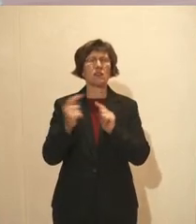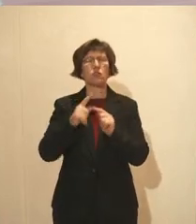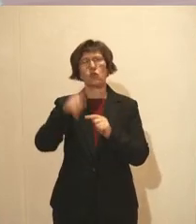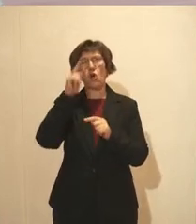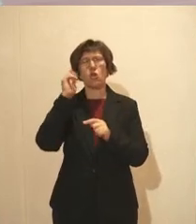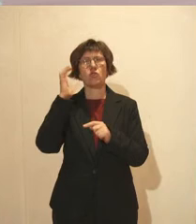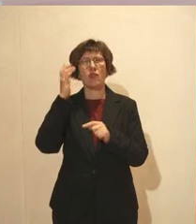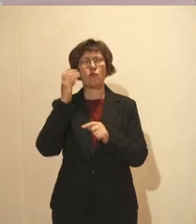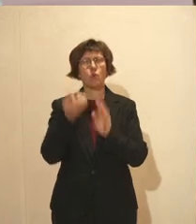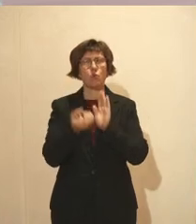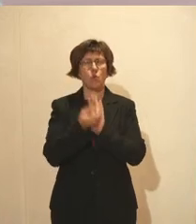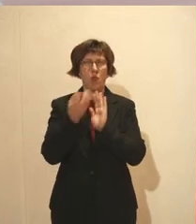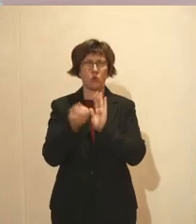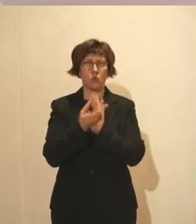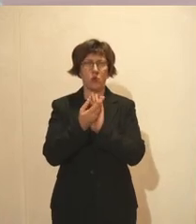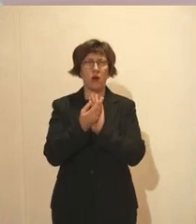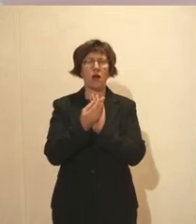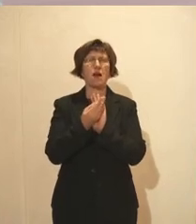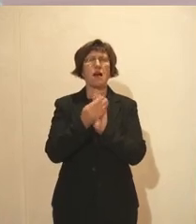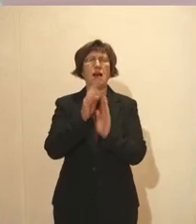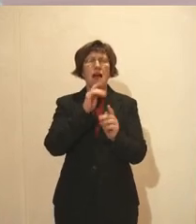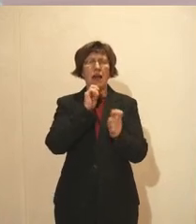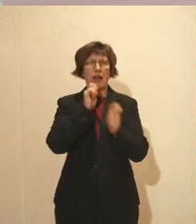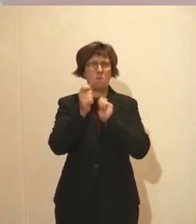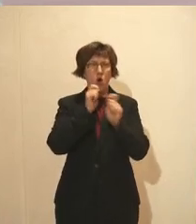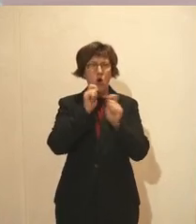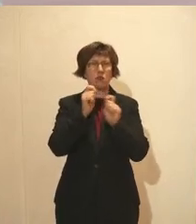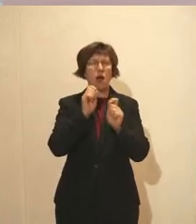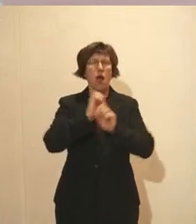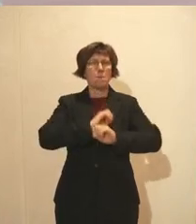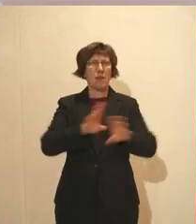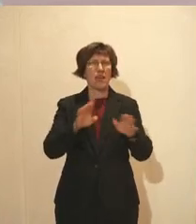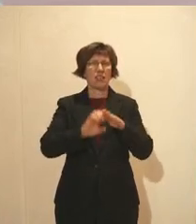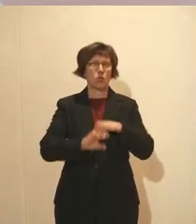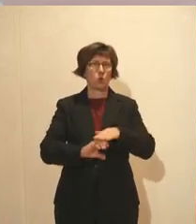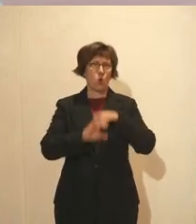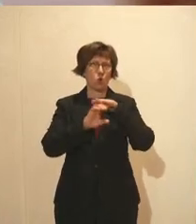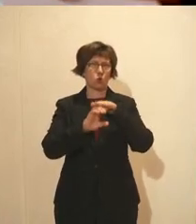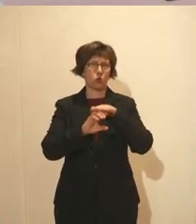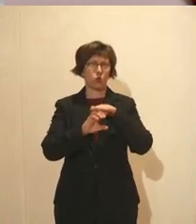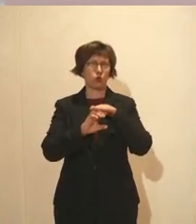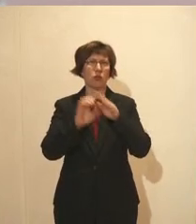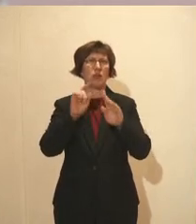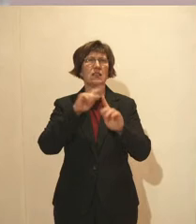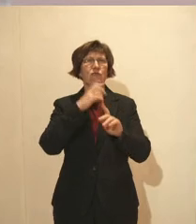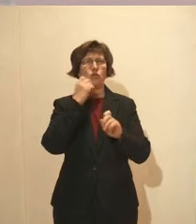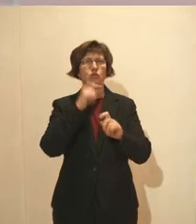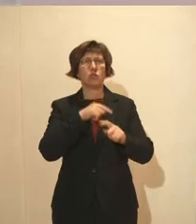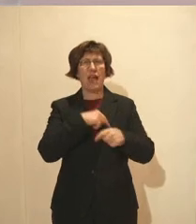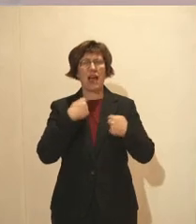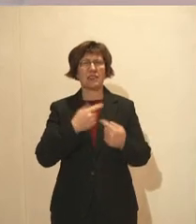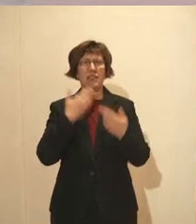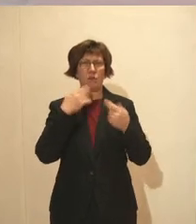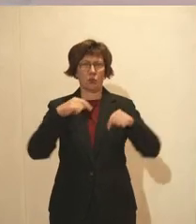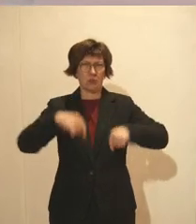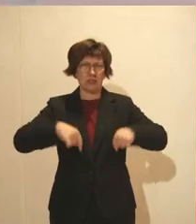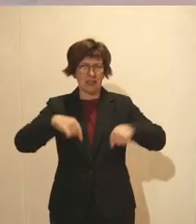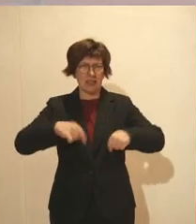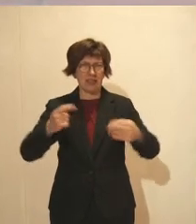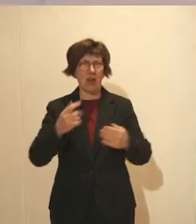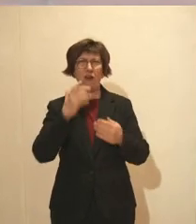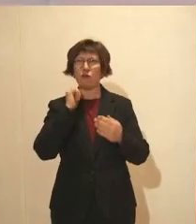deutschlandfunk kultur und is report reporterin und medien coach und begrüßen sie herzlich heute hier und